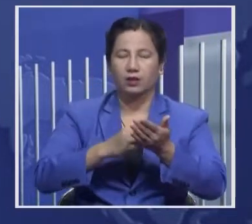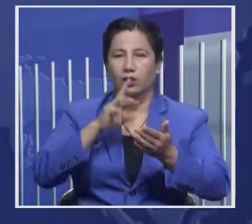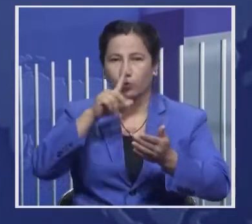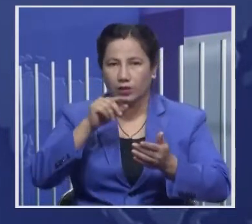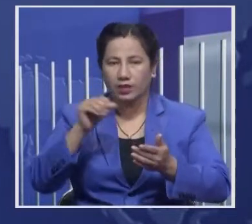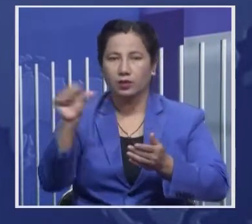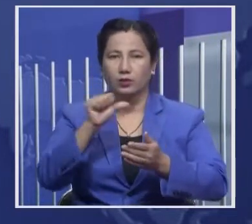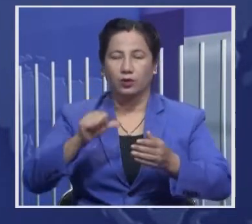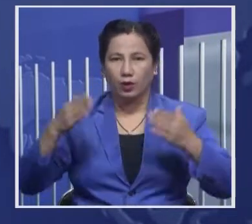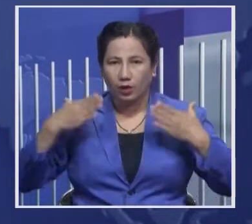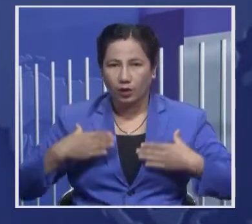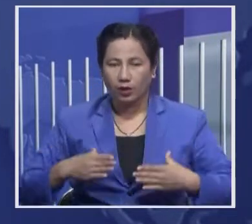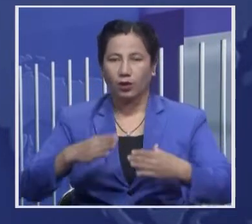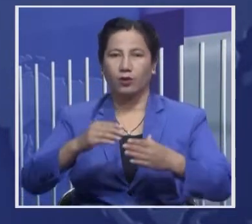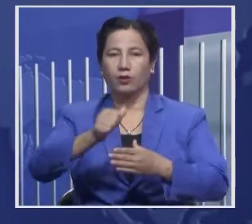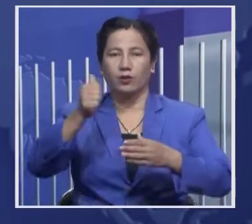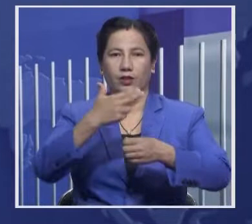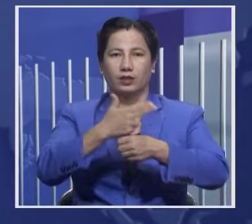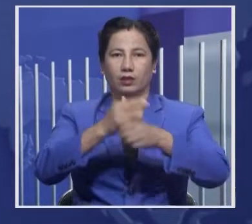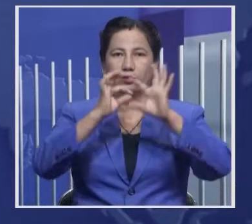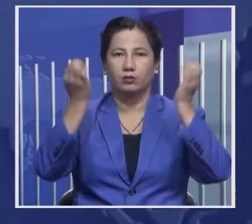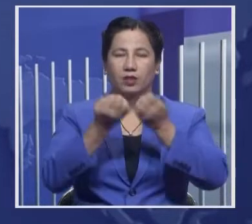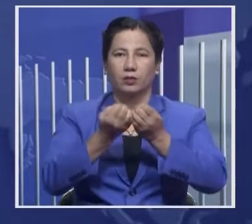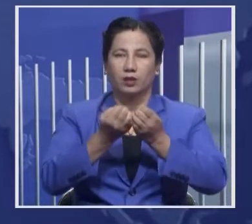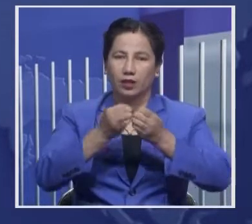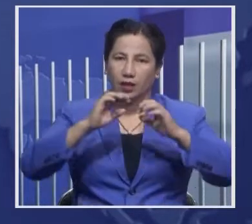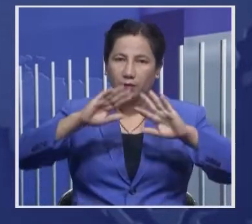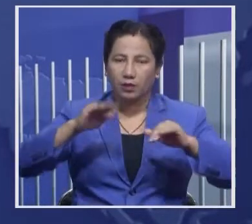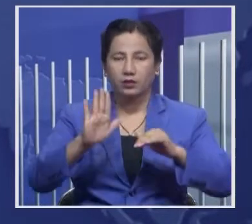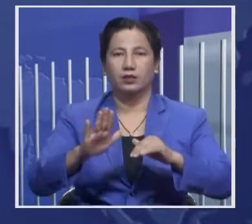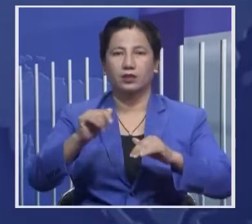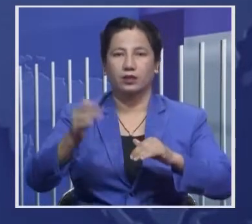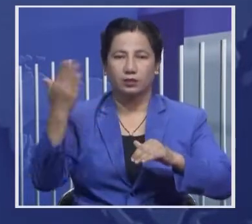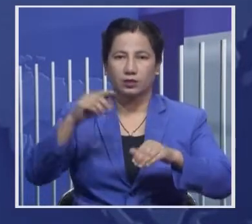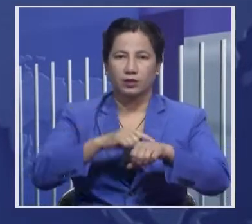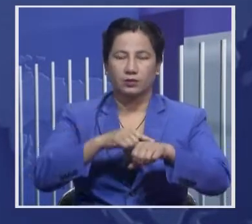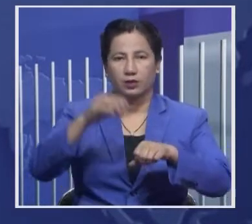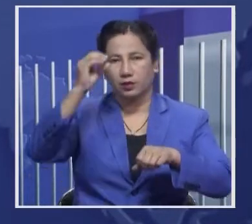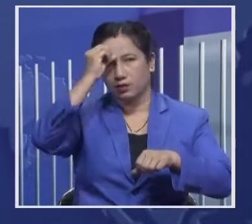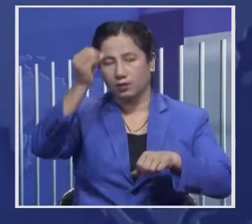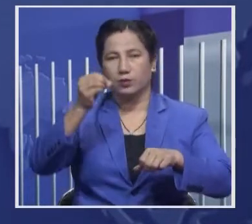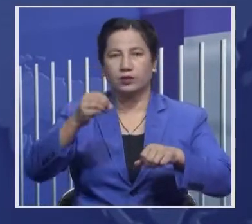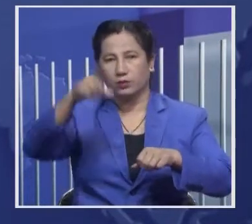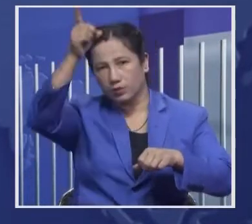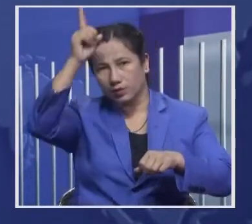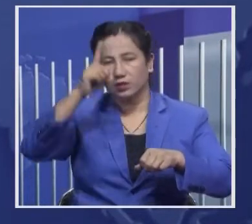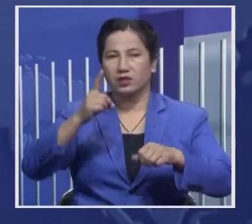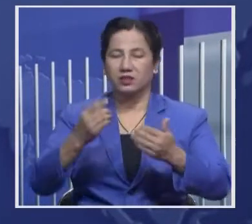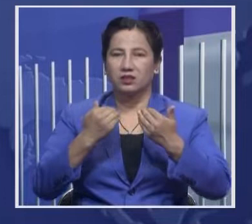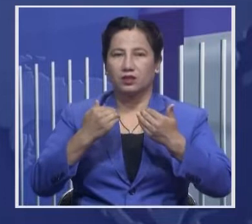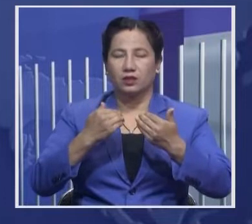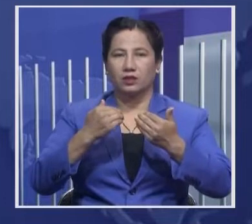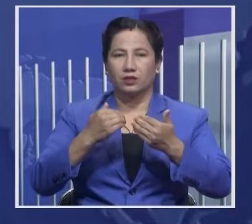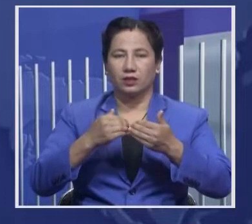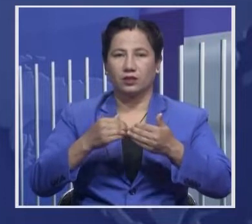र उनीहरूले लगाउने पहिरन समेत अन्य थारू समुदायको भन्दा भिन्न छ। तर पछिल्लो समय पश्चिमा संस्कृतिको सिको र सिप